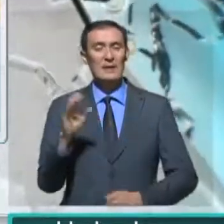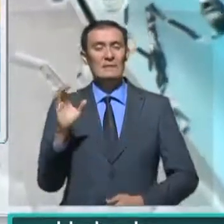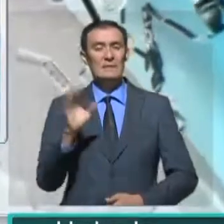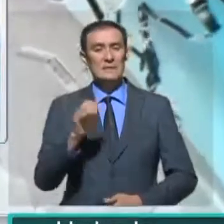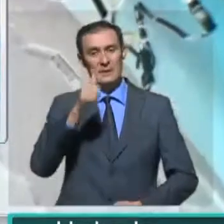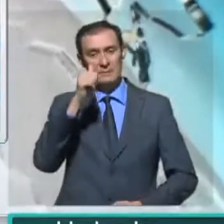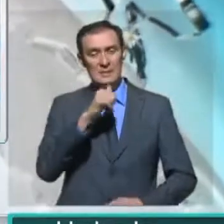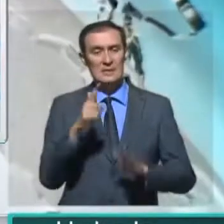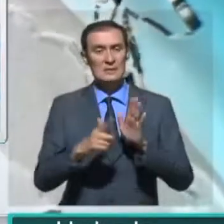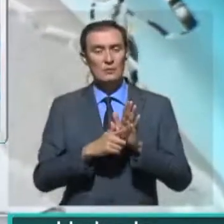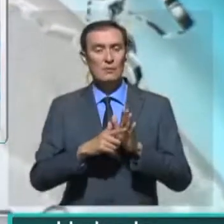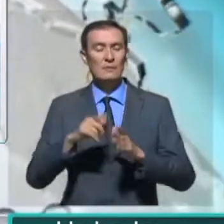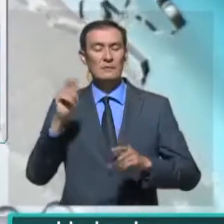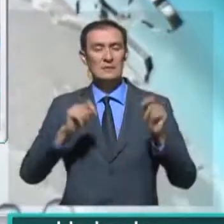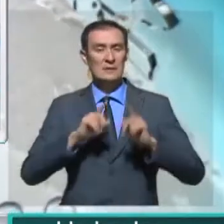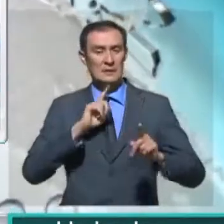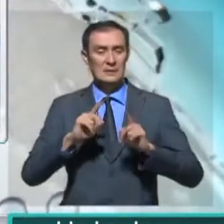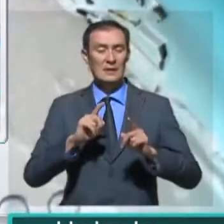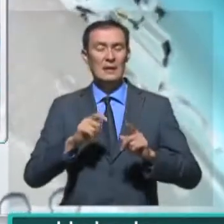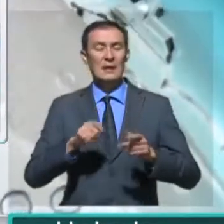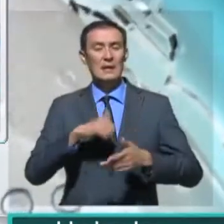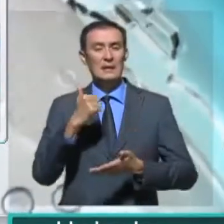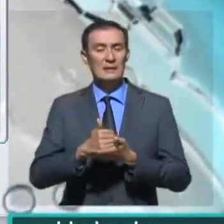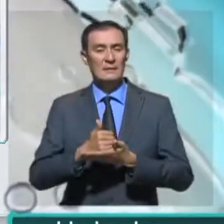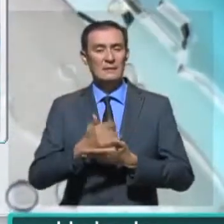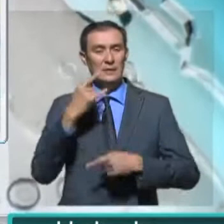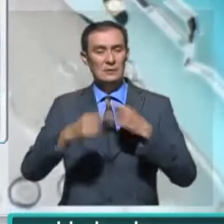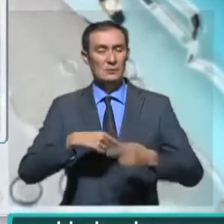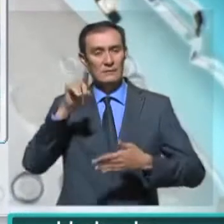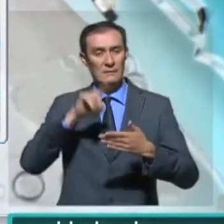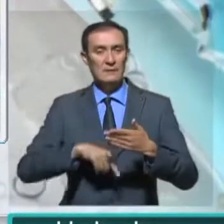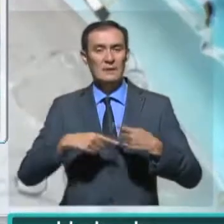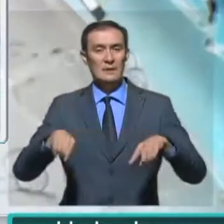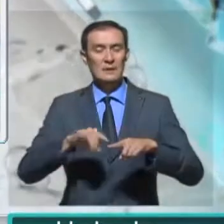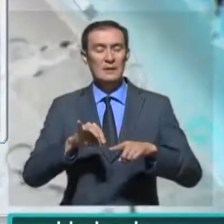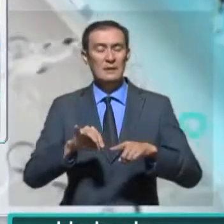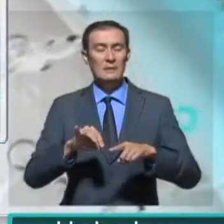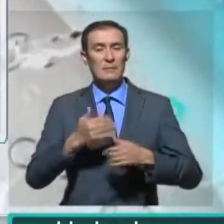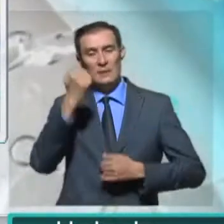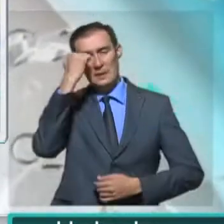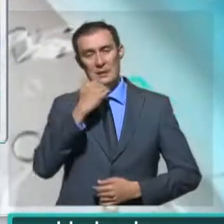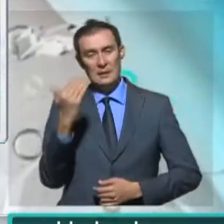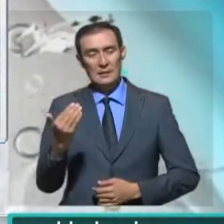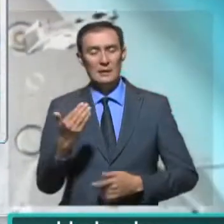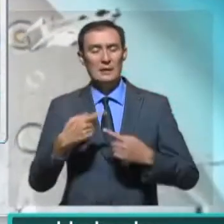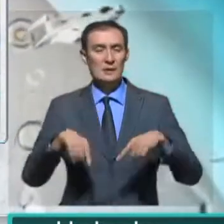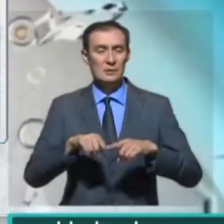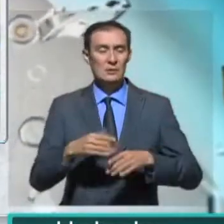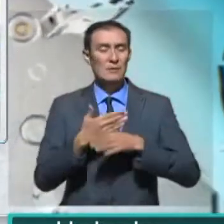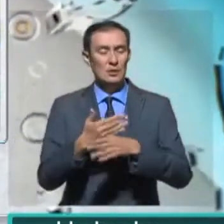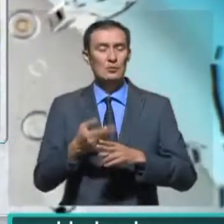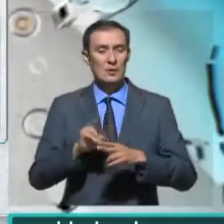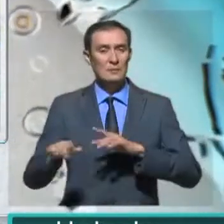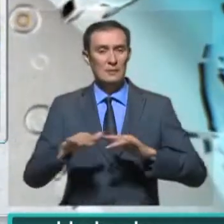сентября 7-м съезде лидеров мировых и традиционных религий и поблагодарил организацию за последовательную поддержку этого глобального